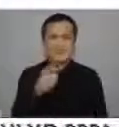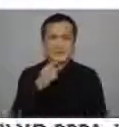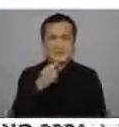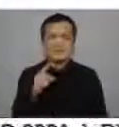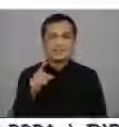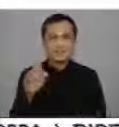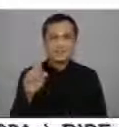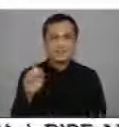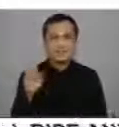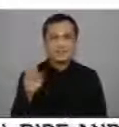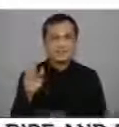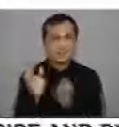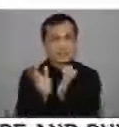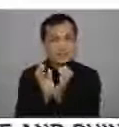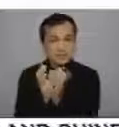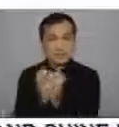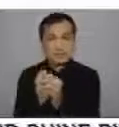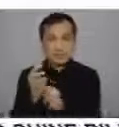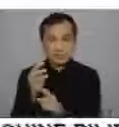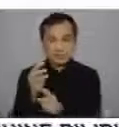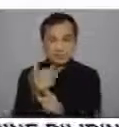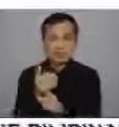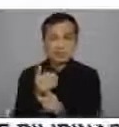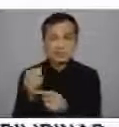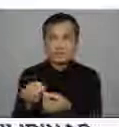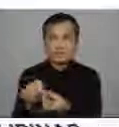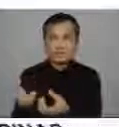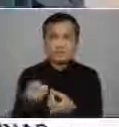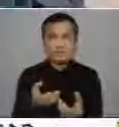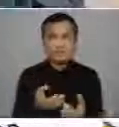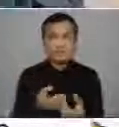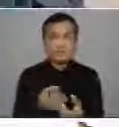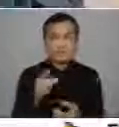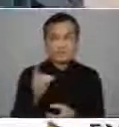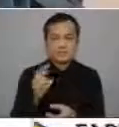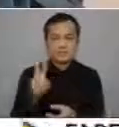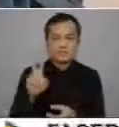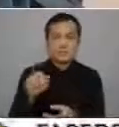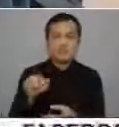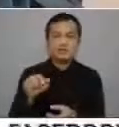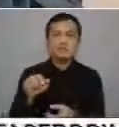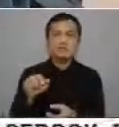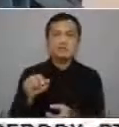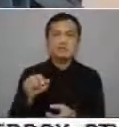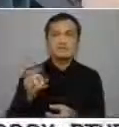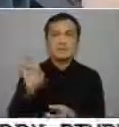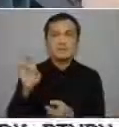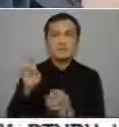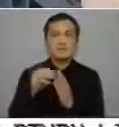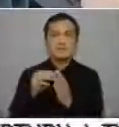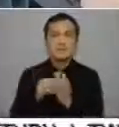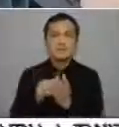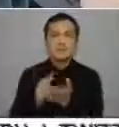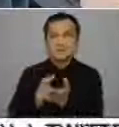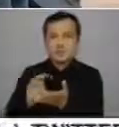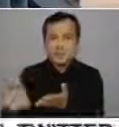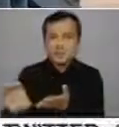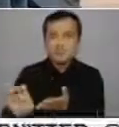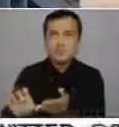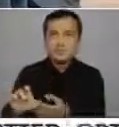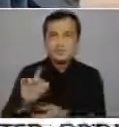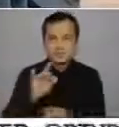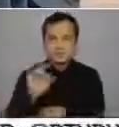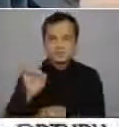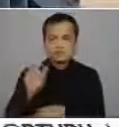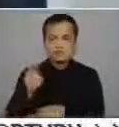System, mula sa 17.6 million members na nagbayad ng kontribusyon ng 2019, bumaba ito sa 16.1 million o